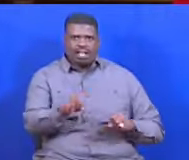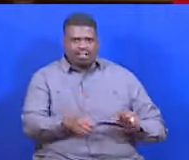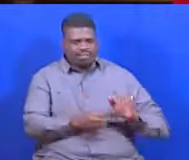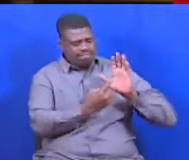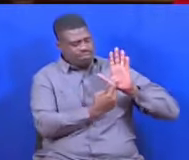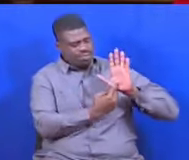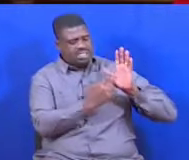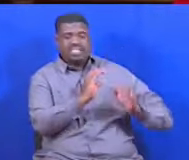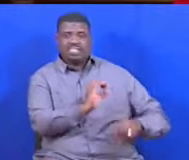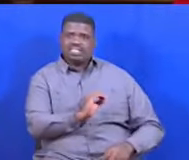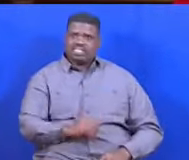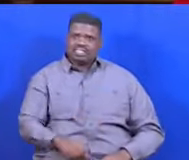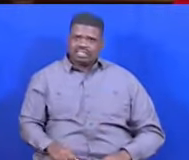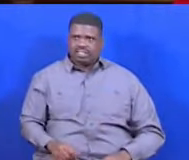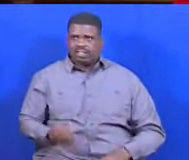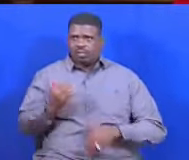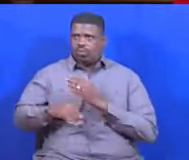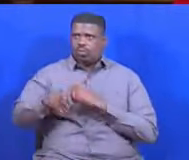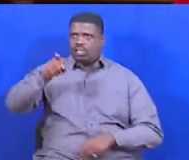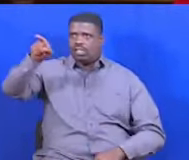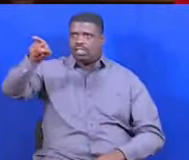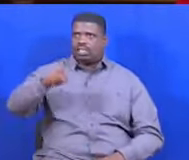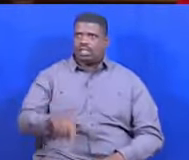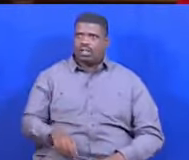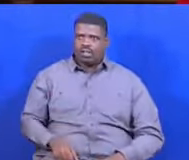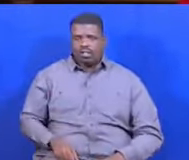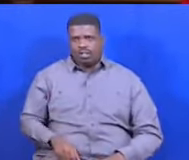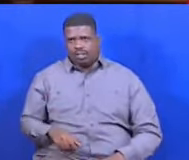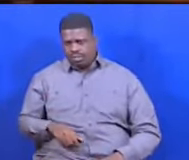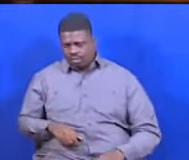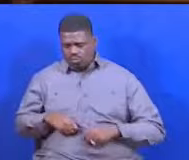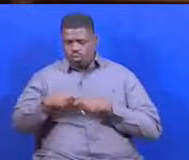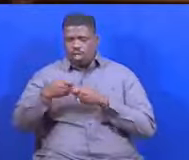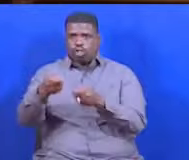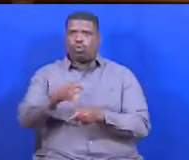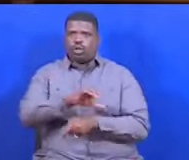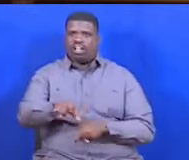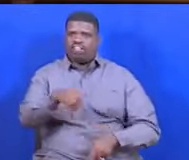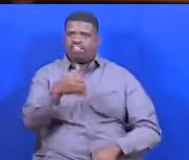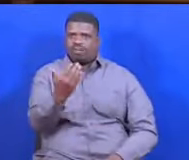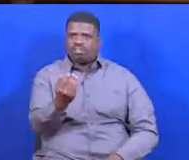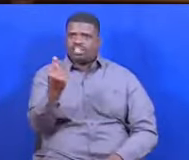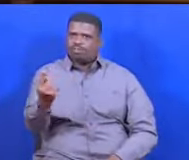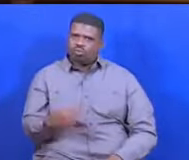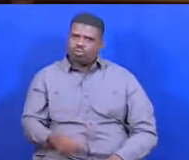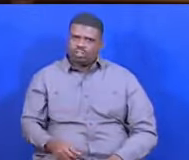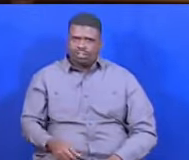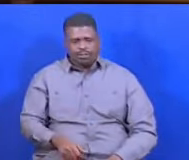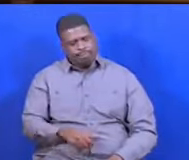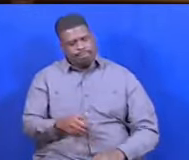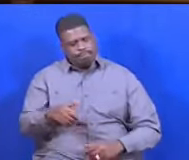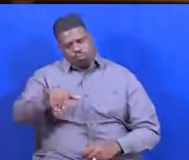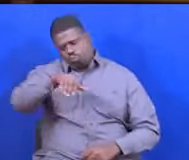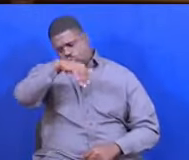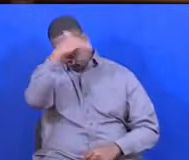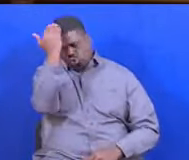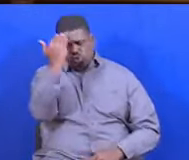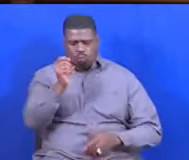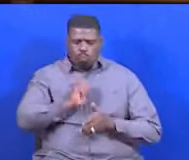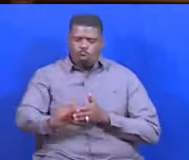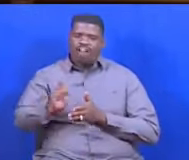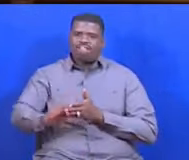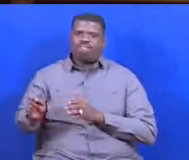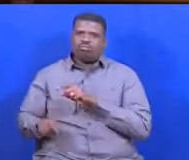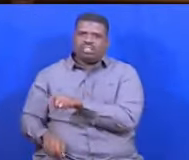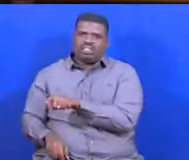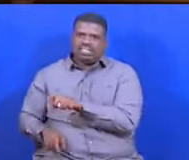60,000. Ukienda mavioni wanatakiwa watoe labda 51,000 kwa mwanachuo.